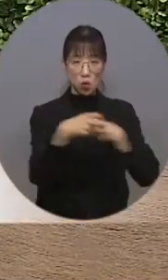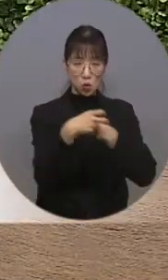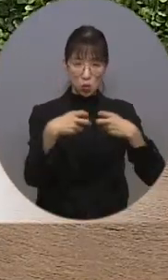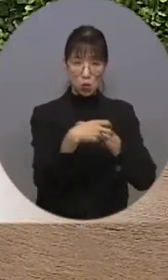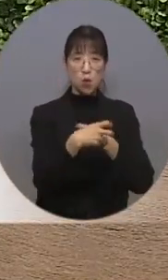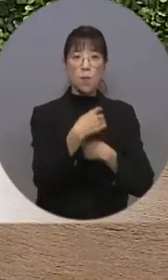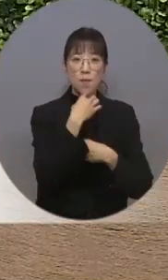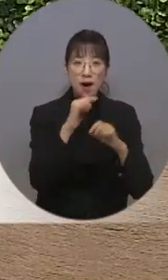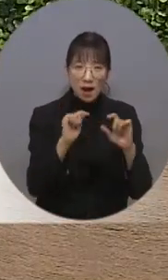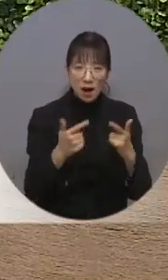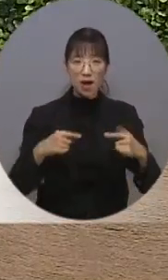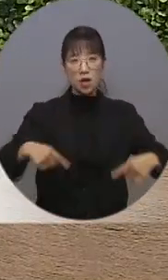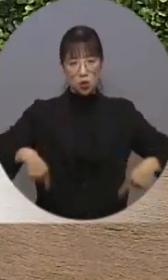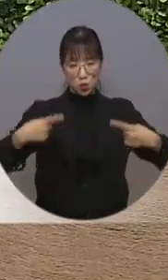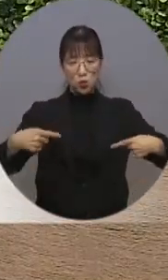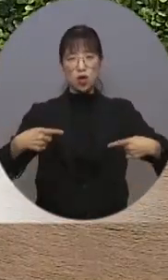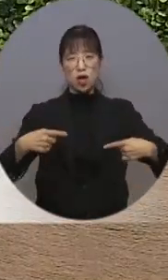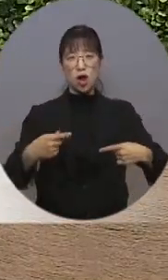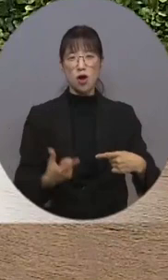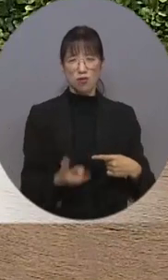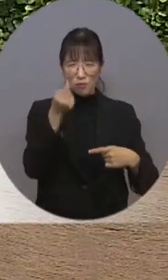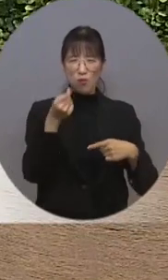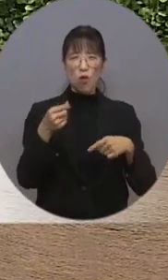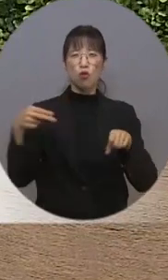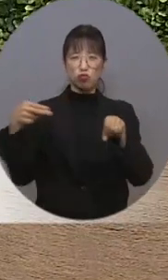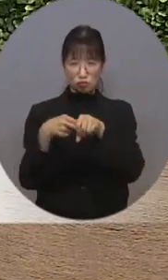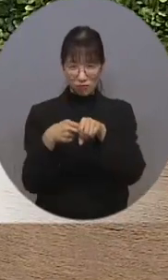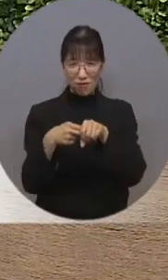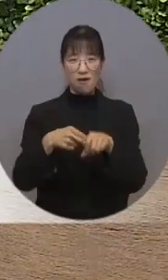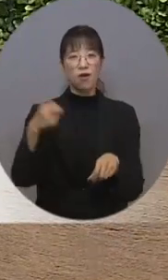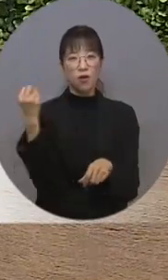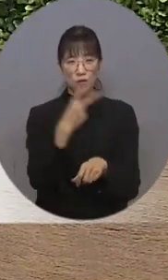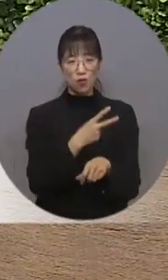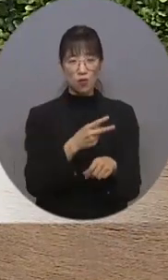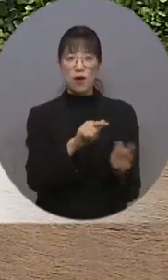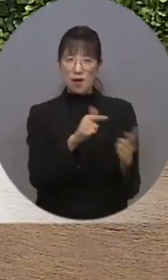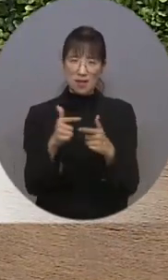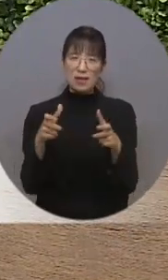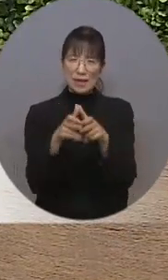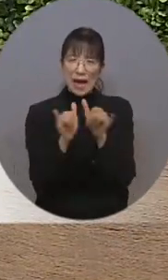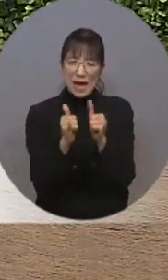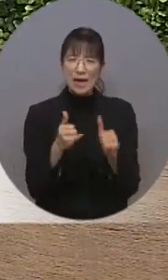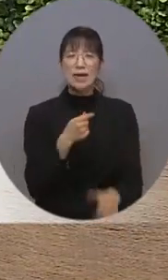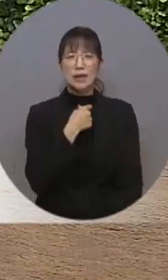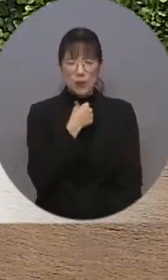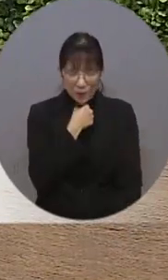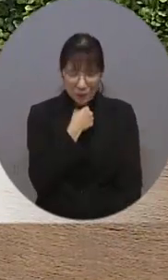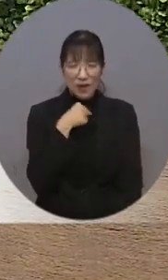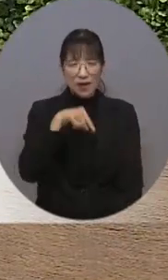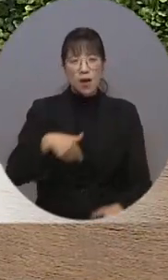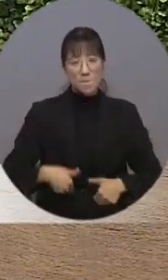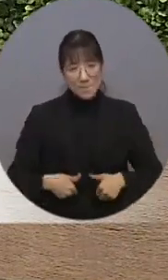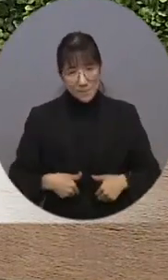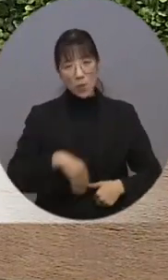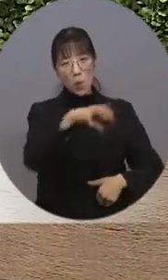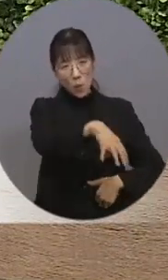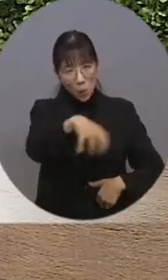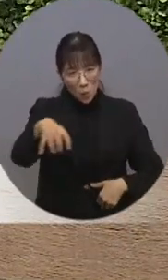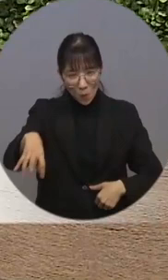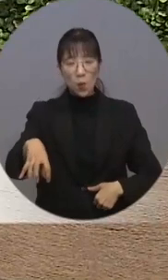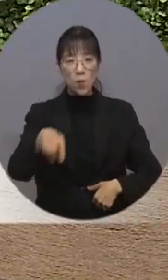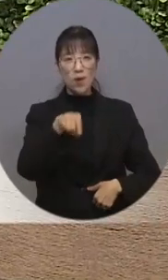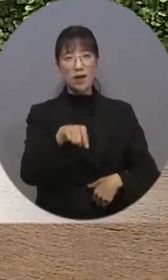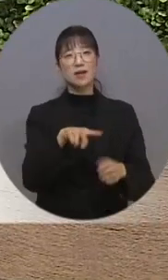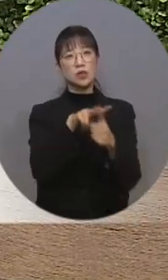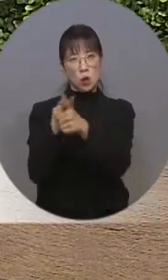뿐만 아니라 휠체어 급속 충전기 그리고 기타 어떤 장애인분들이 필요로 니즈가 있는 곳에 그런 부분들을 적극적으로